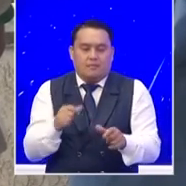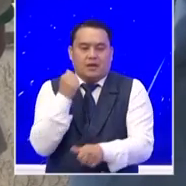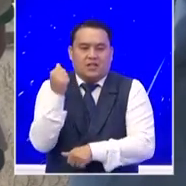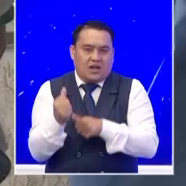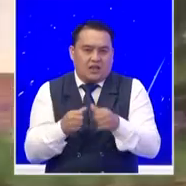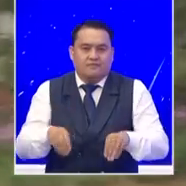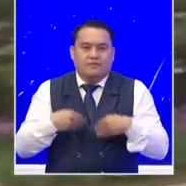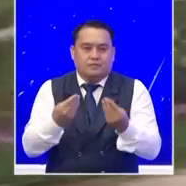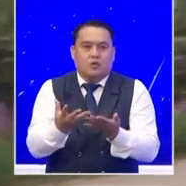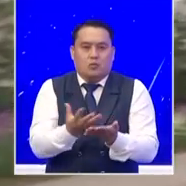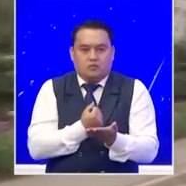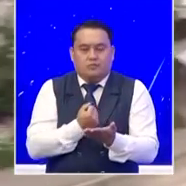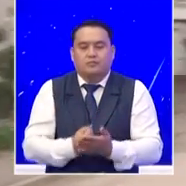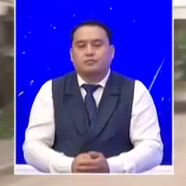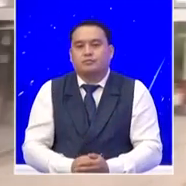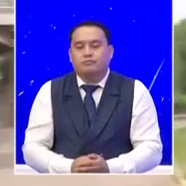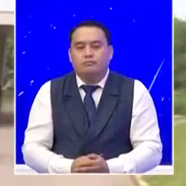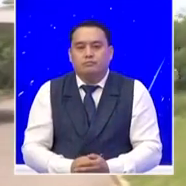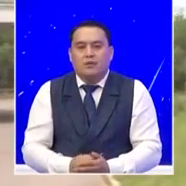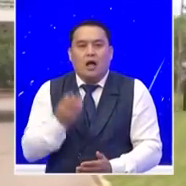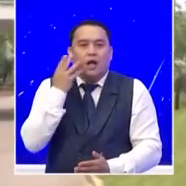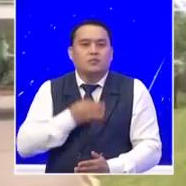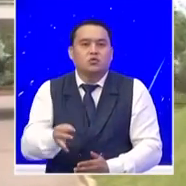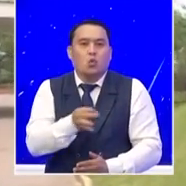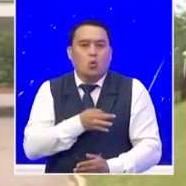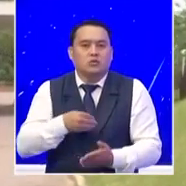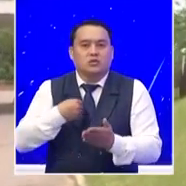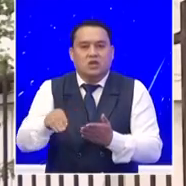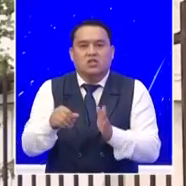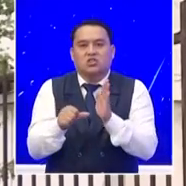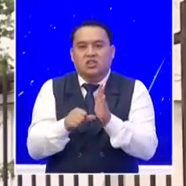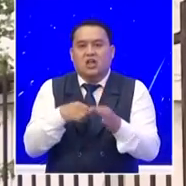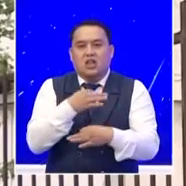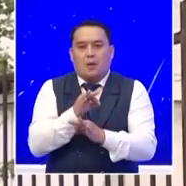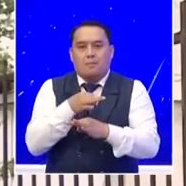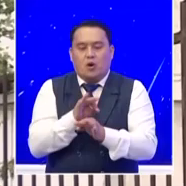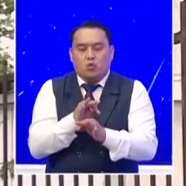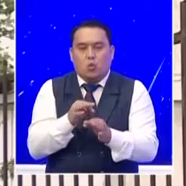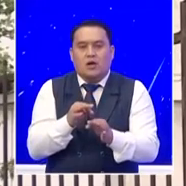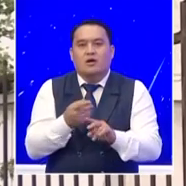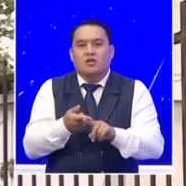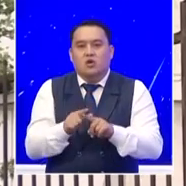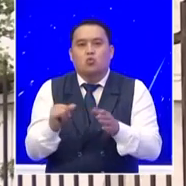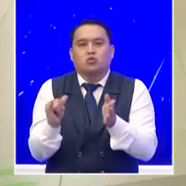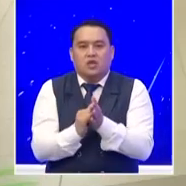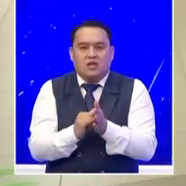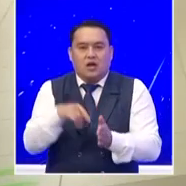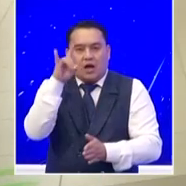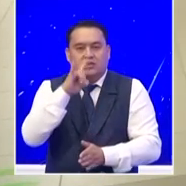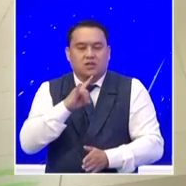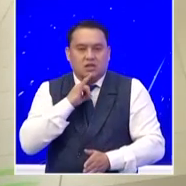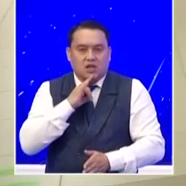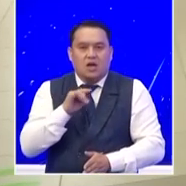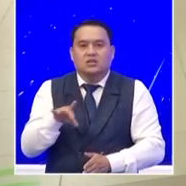материалов. Добавим, всего руководством Алматинской области закуплено 6 лабораторных анализаторов. Они установлены в Имбекши-Казахском